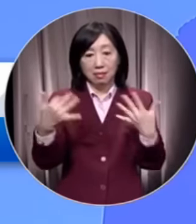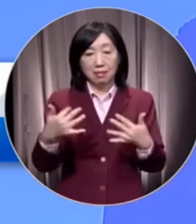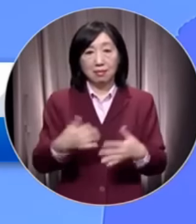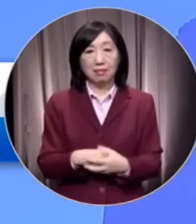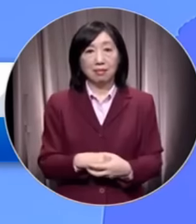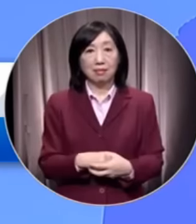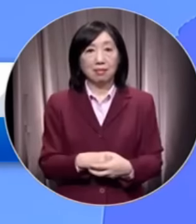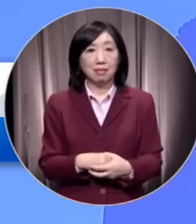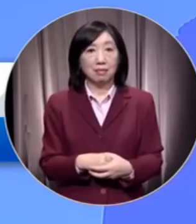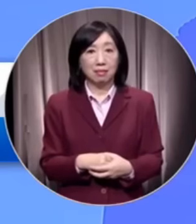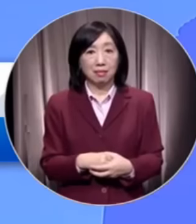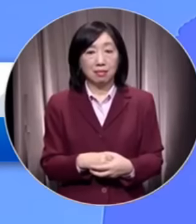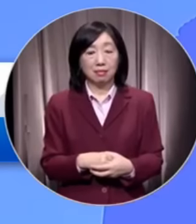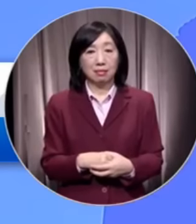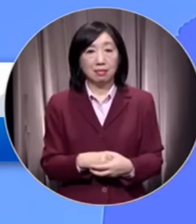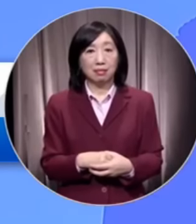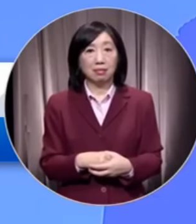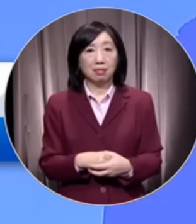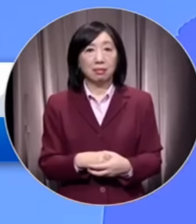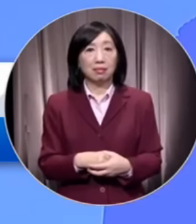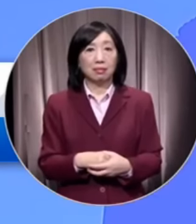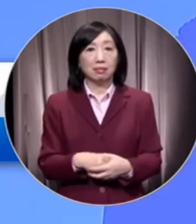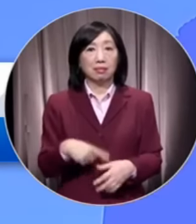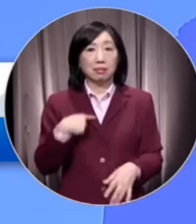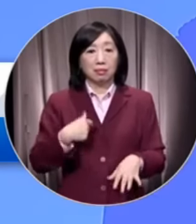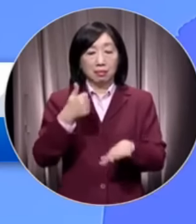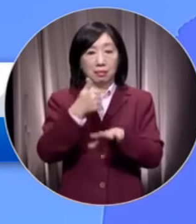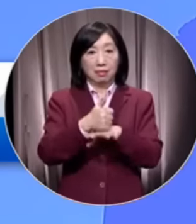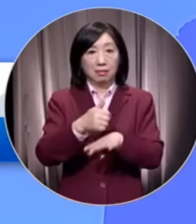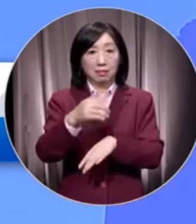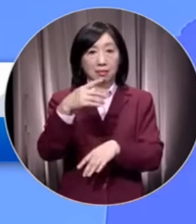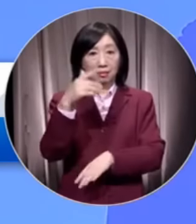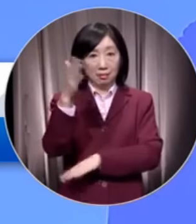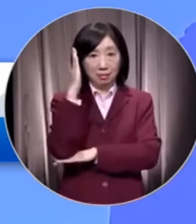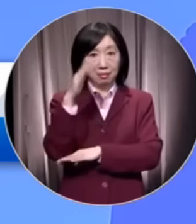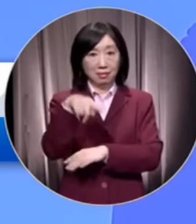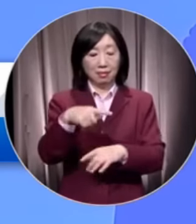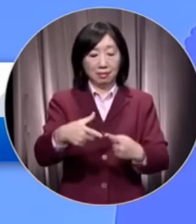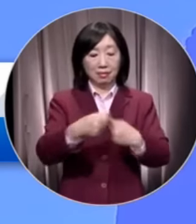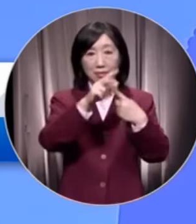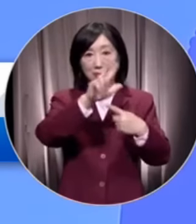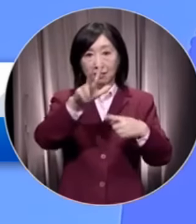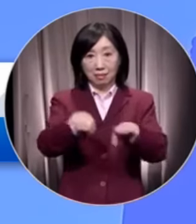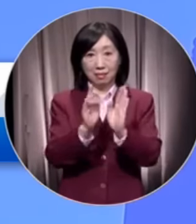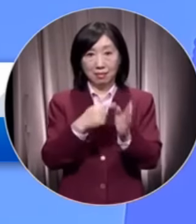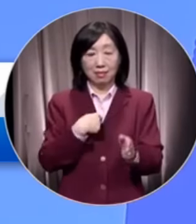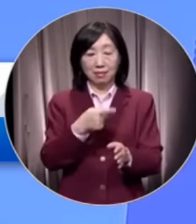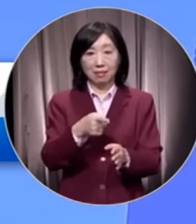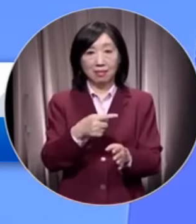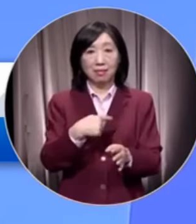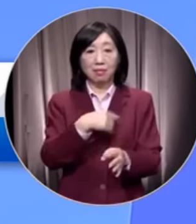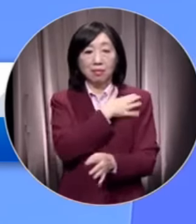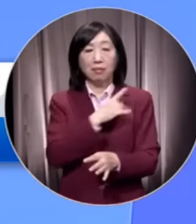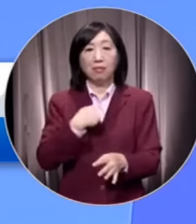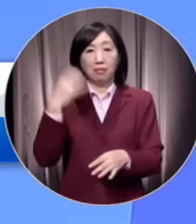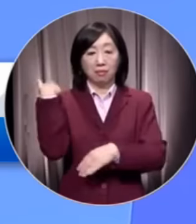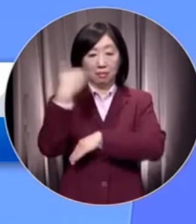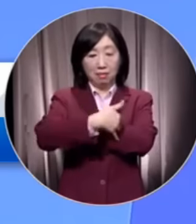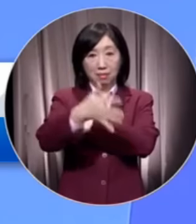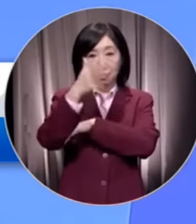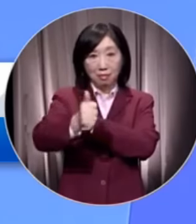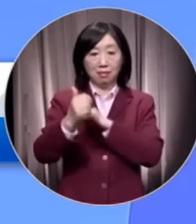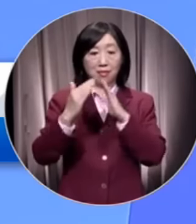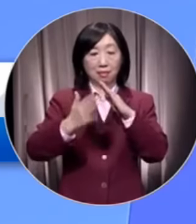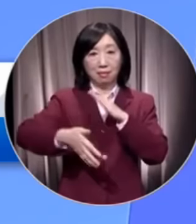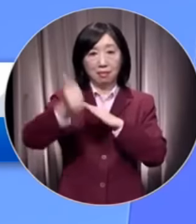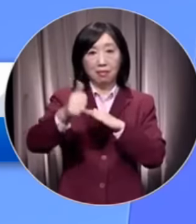题。第二，朱立伦从政的第一天开始，严格要求，不管我当县长，我当市长，绝对不